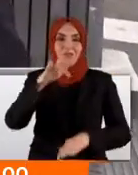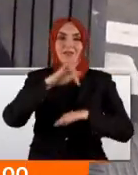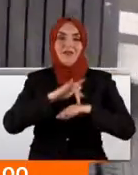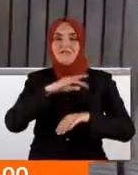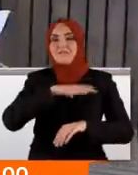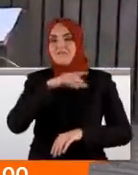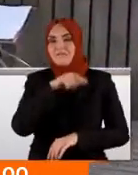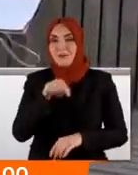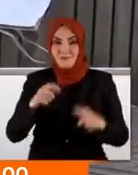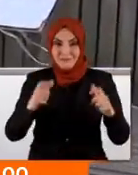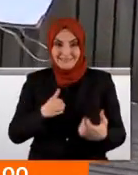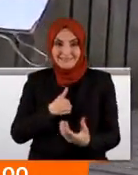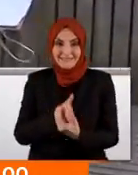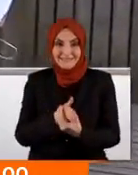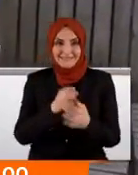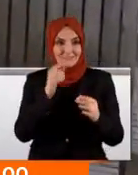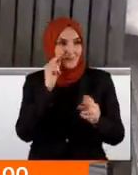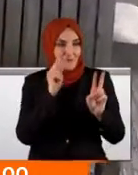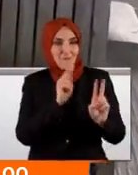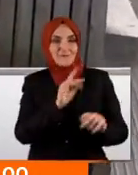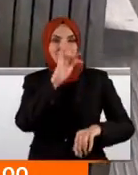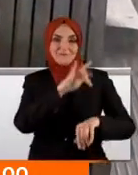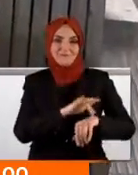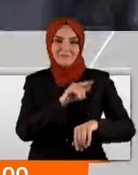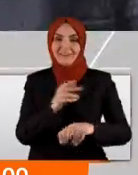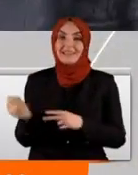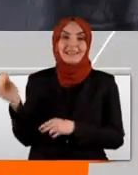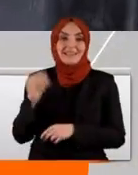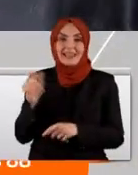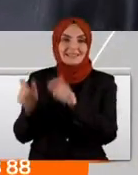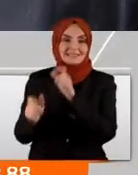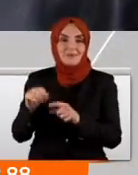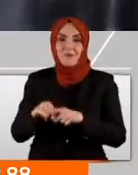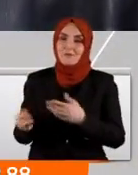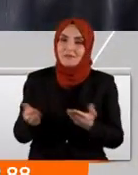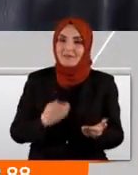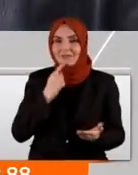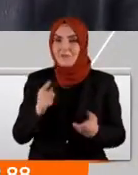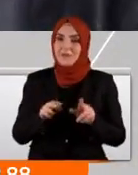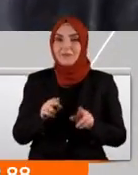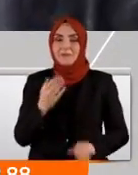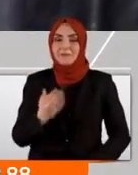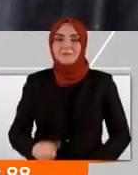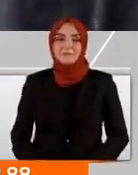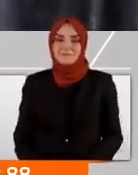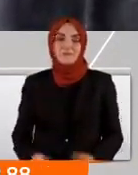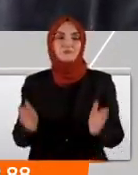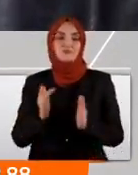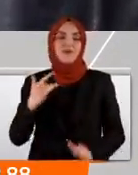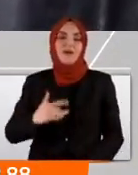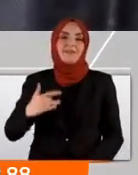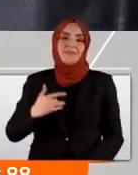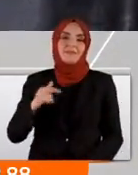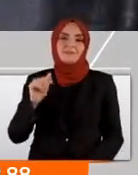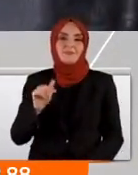girişine konulmuş ve gelenlere adeta hoş geldin diye selamlıyor. Küçük Anadolu'nun sembolleri olması gerekir. Temsilen